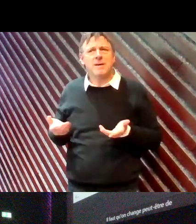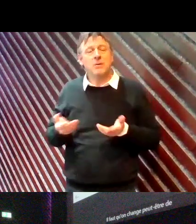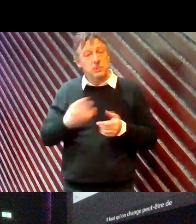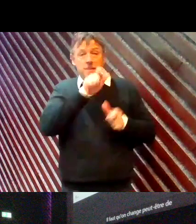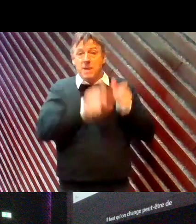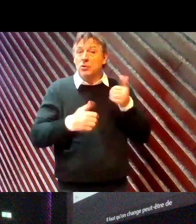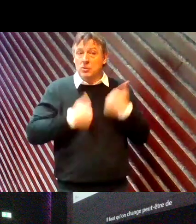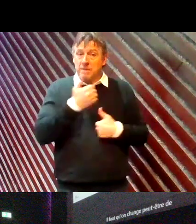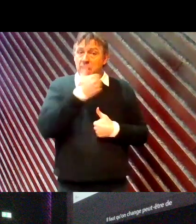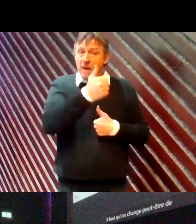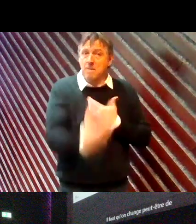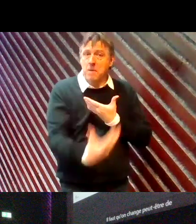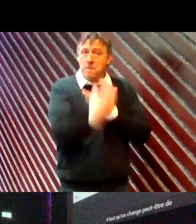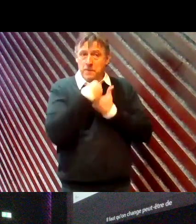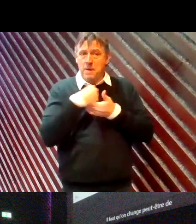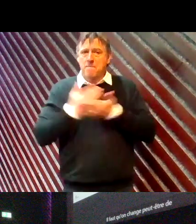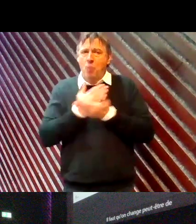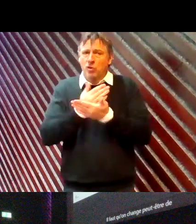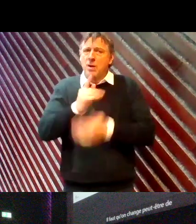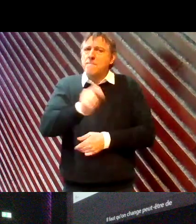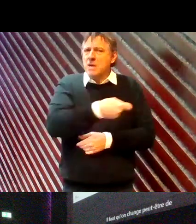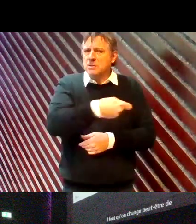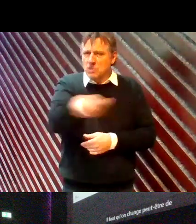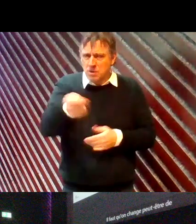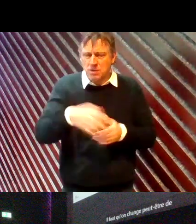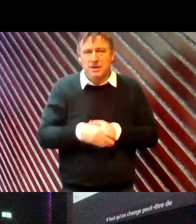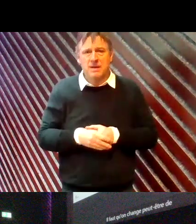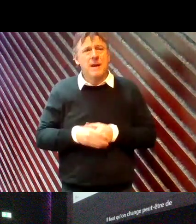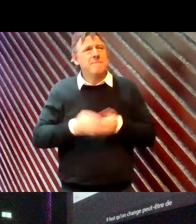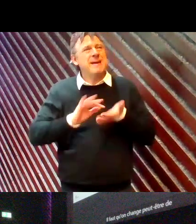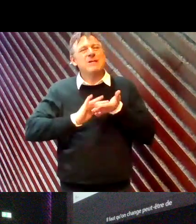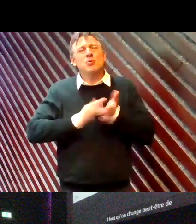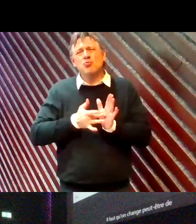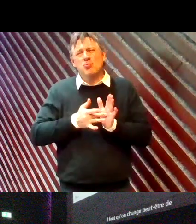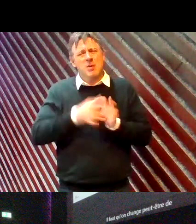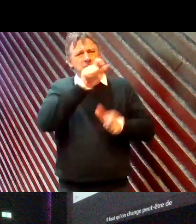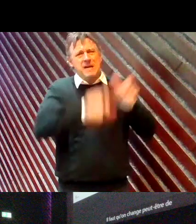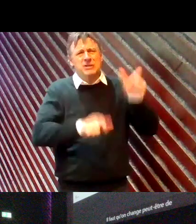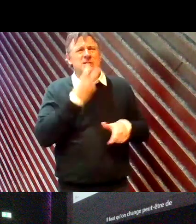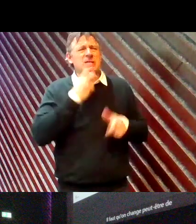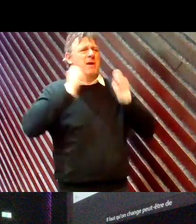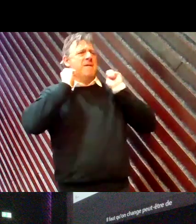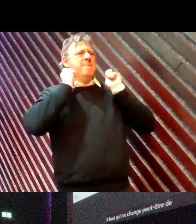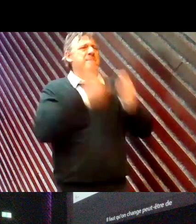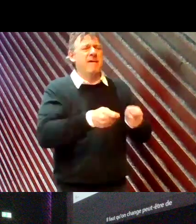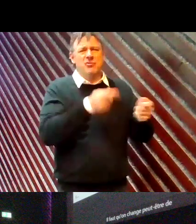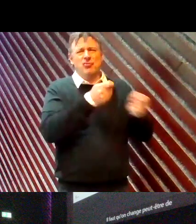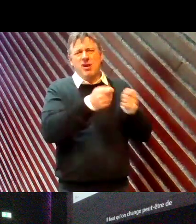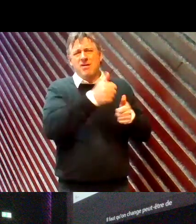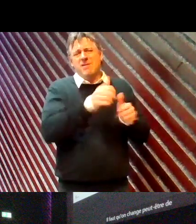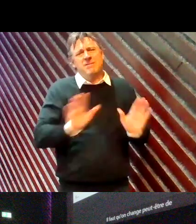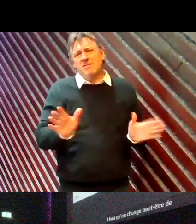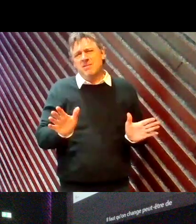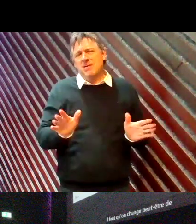c'est évident. Et parfois, je trouve que ça peut être dangereux de tout faire reposer sur les citoyens. C'est un équilibre à trouver. Il un peu bien,